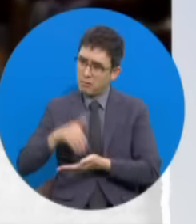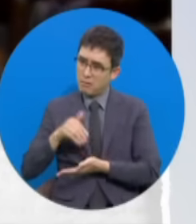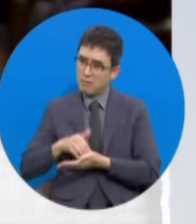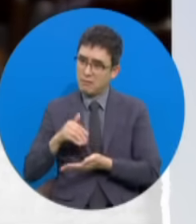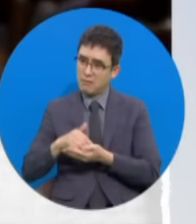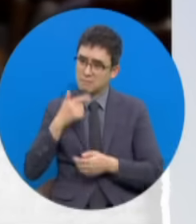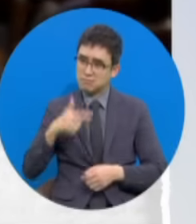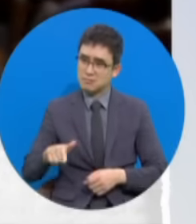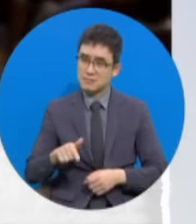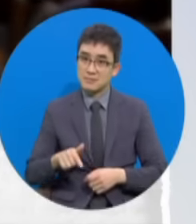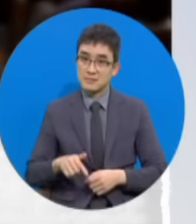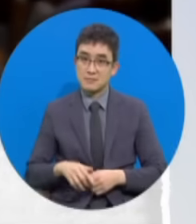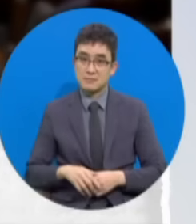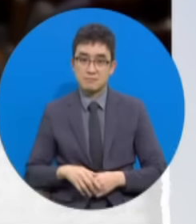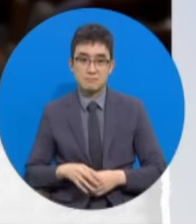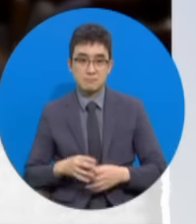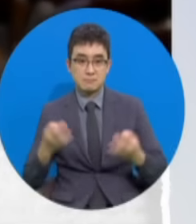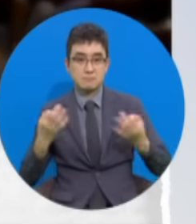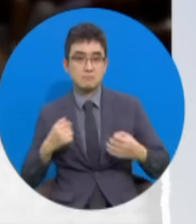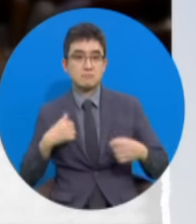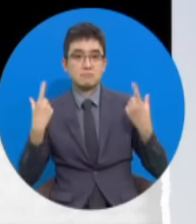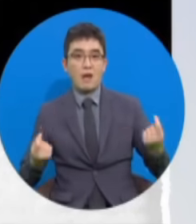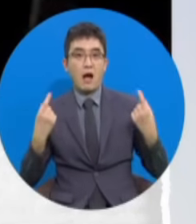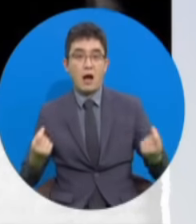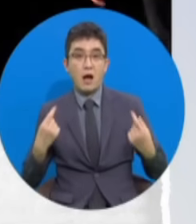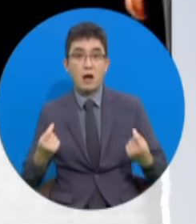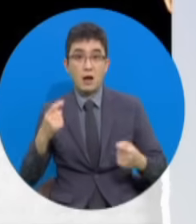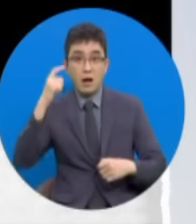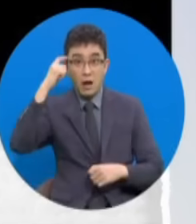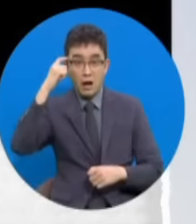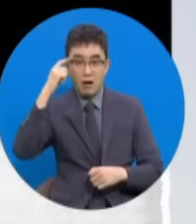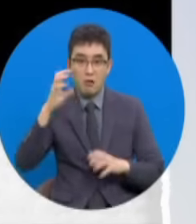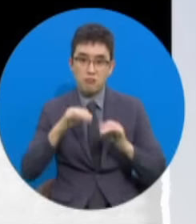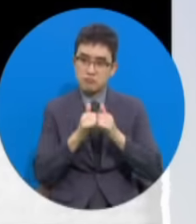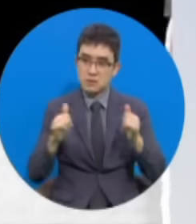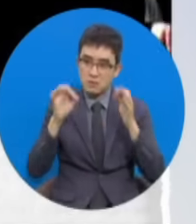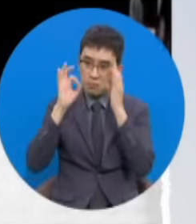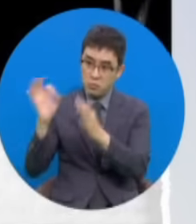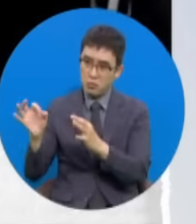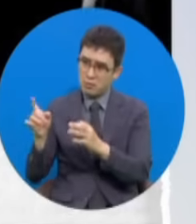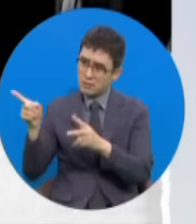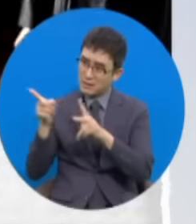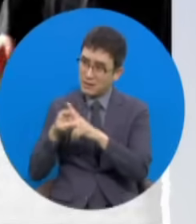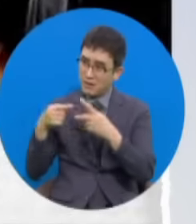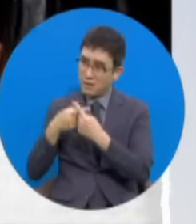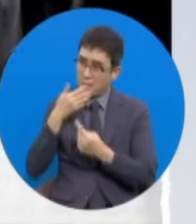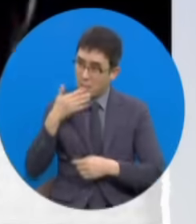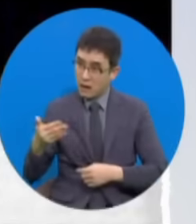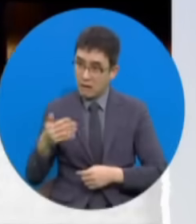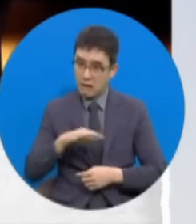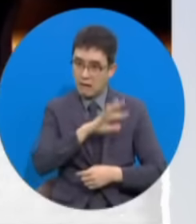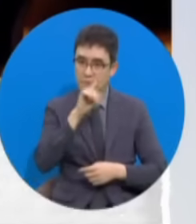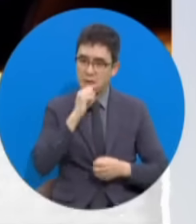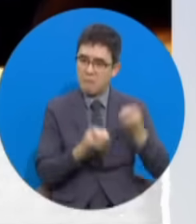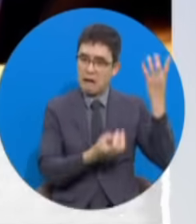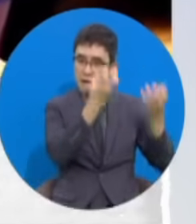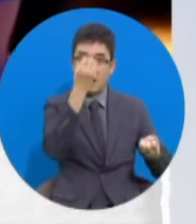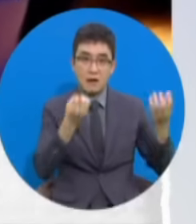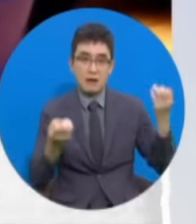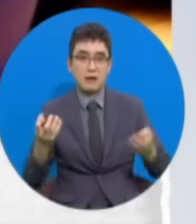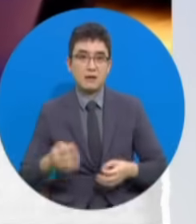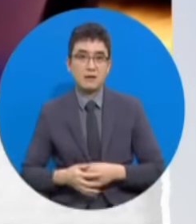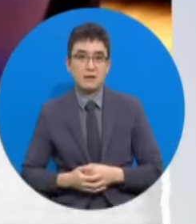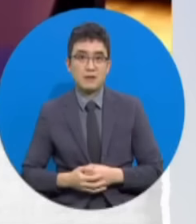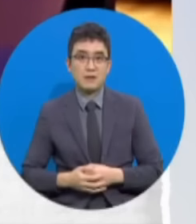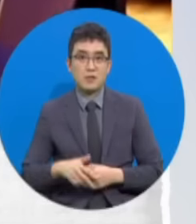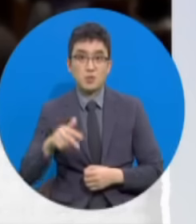행동들을 이어가게 된다면 과연 국민들께서 이 같은 행동들을 납득할 수 있겠는가라고 하는 여러 여론들이 들끓는 지점이 있습니다. 그래서 아마